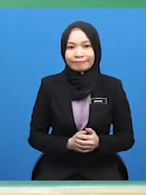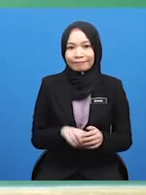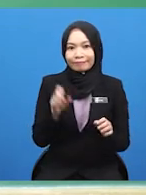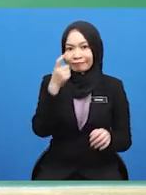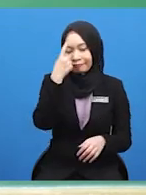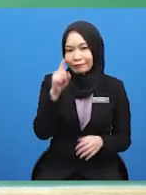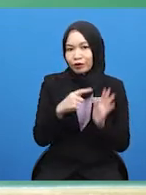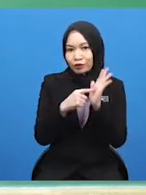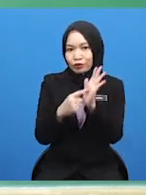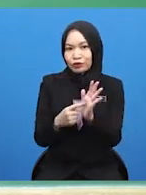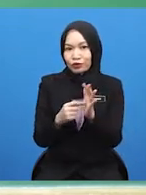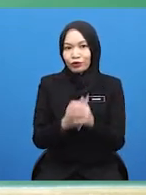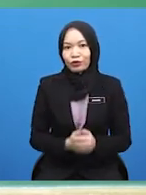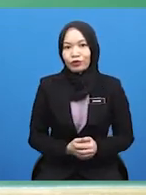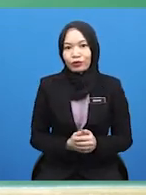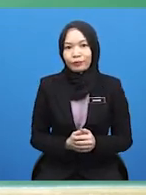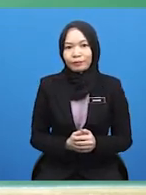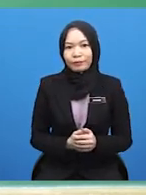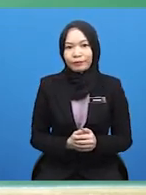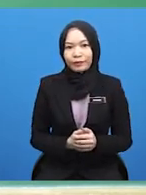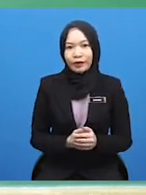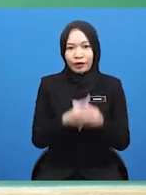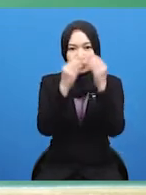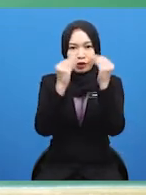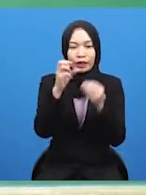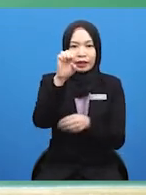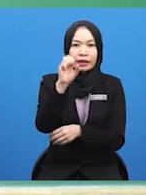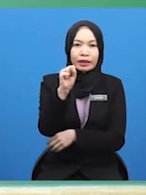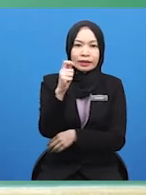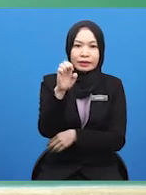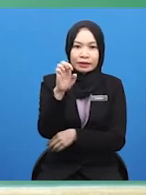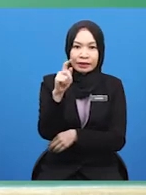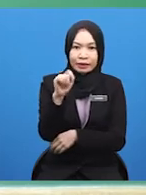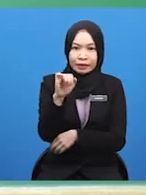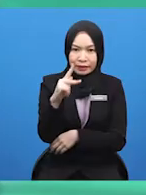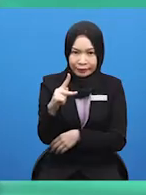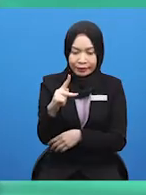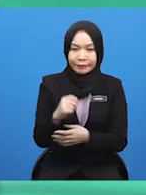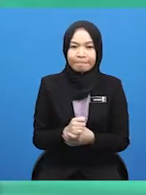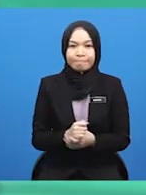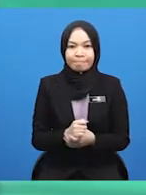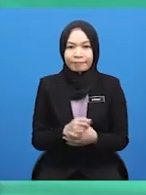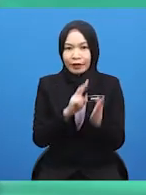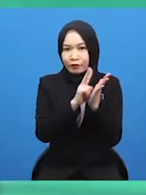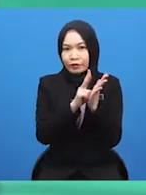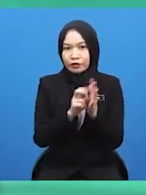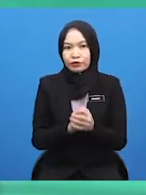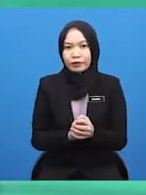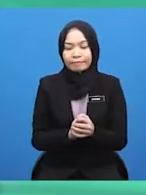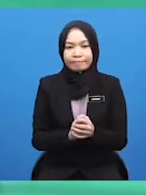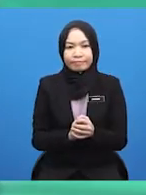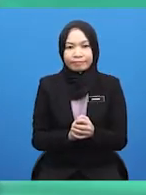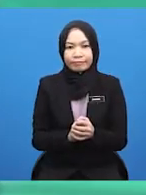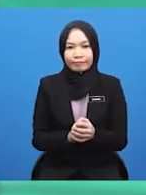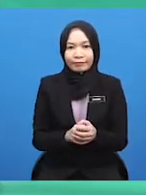Menampilkan nilai estetik, menyampaikan sesuatu idea atau permasalahan visual. Okay, kembali bersama dengan Cikgu Dons